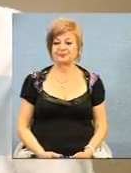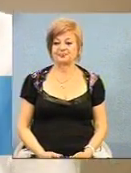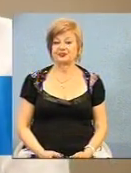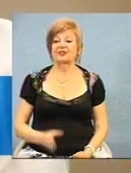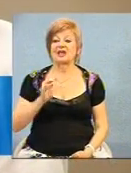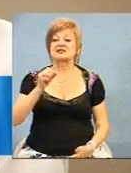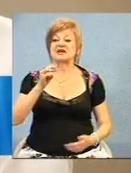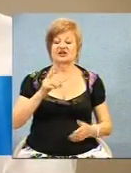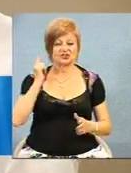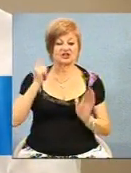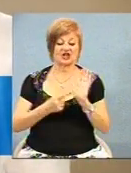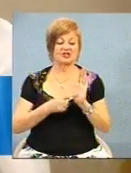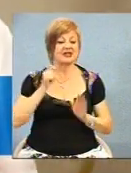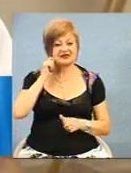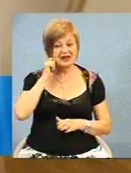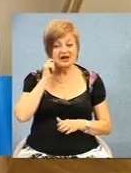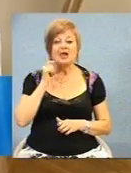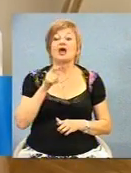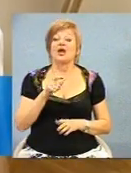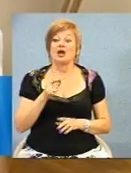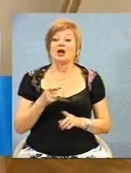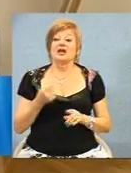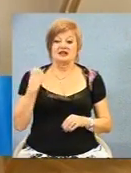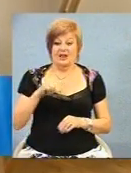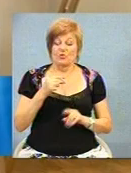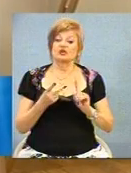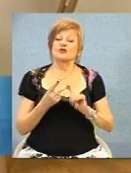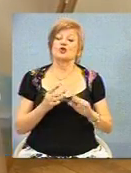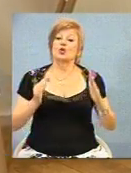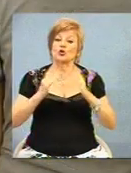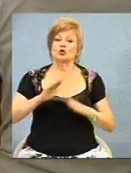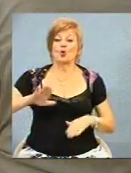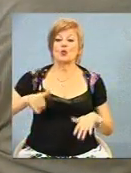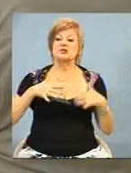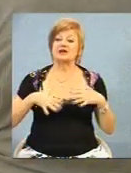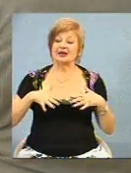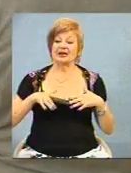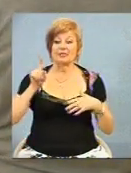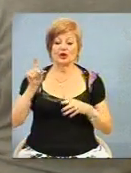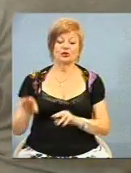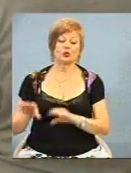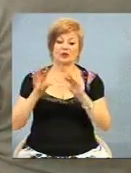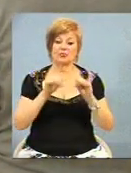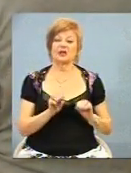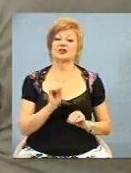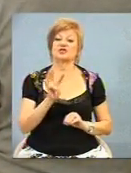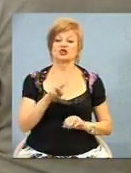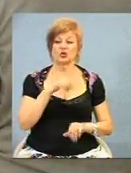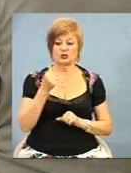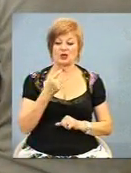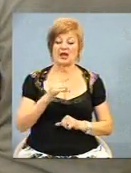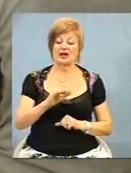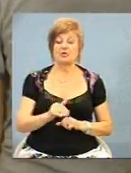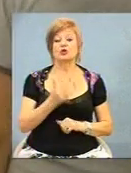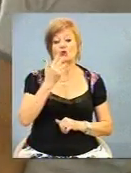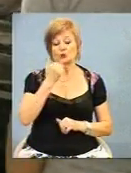Це шестирічний Тимур. Запоріжжя стало для нього другою домівкою після Криму, звідки родина переїхала в 2014-му. Дитина